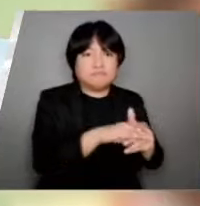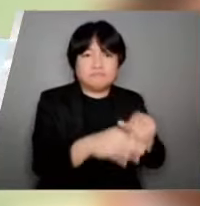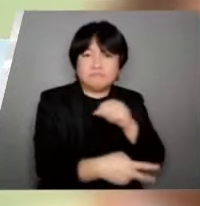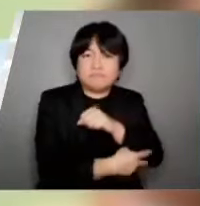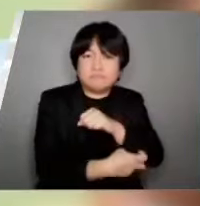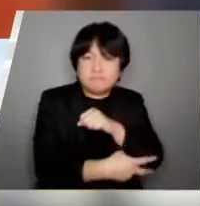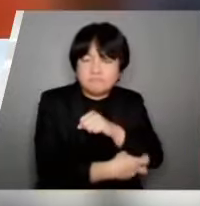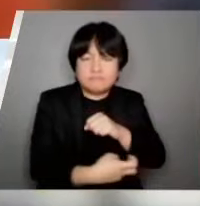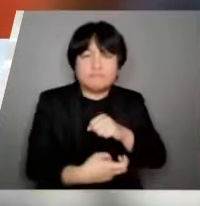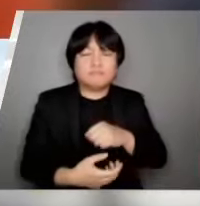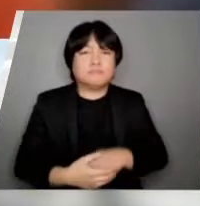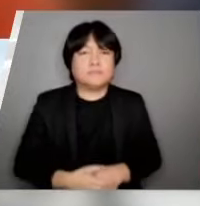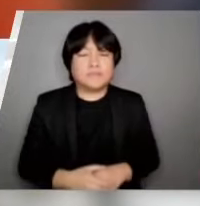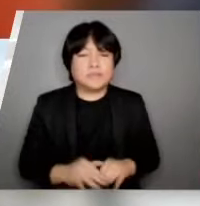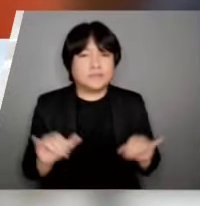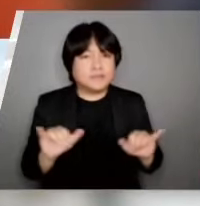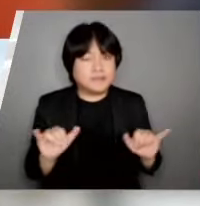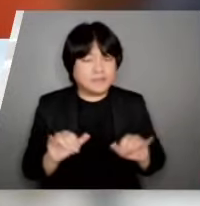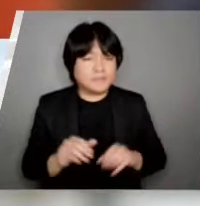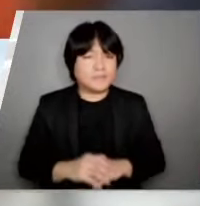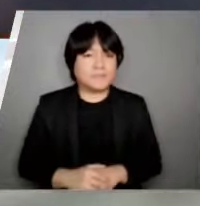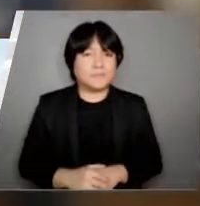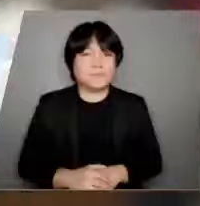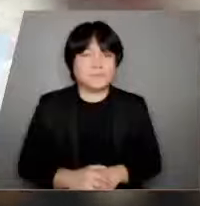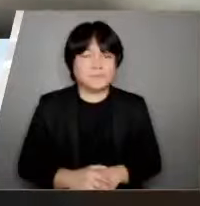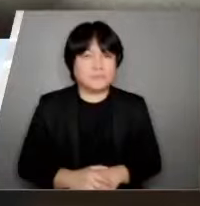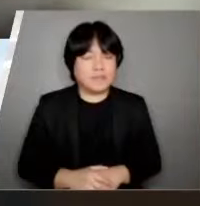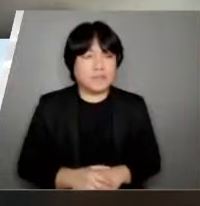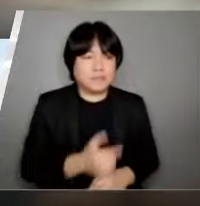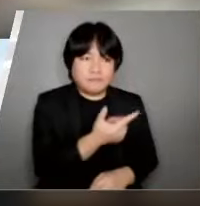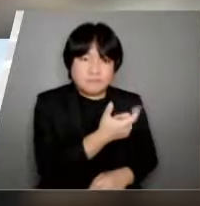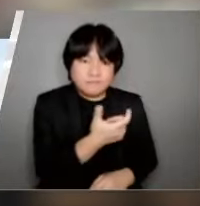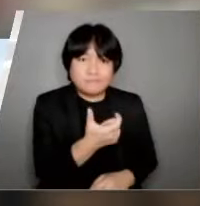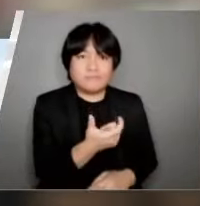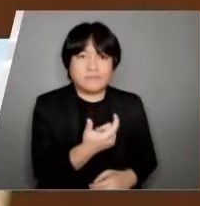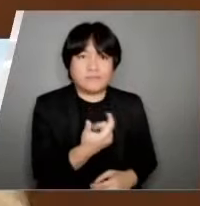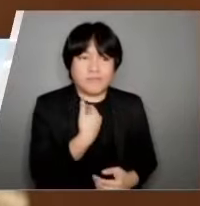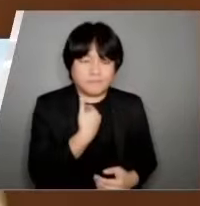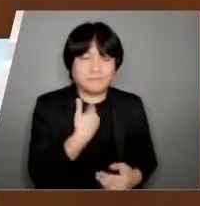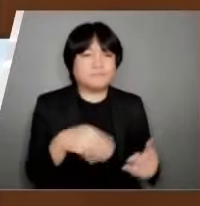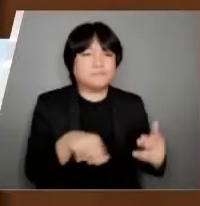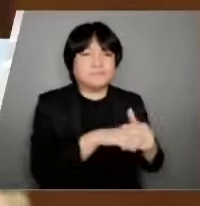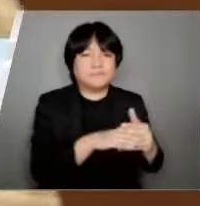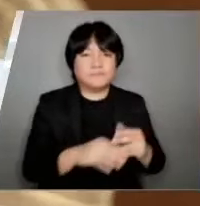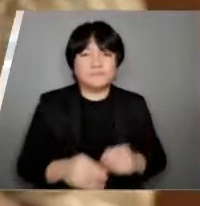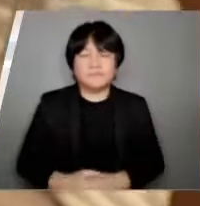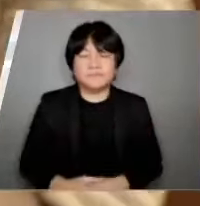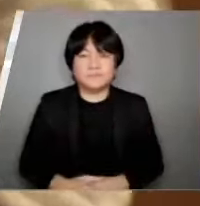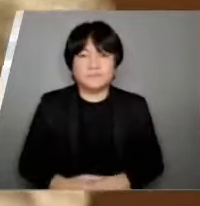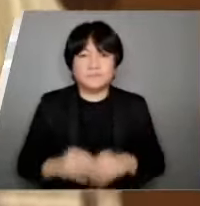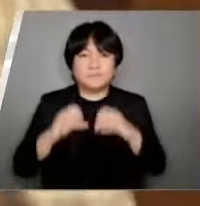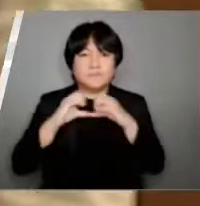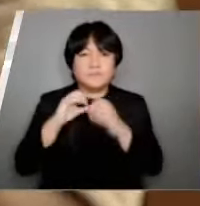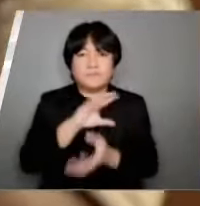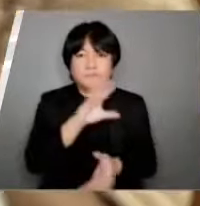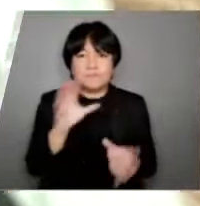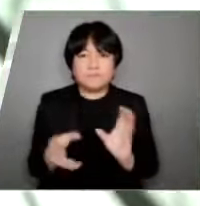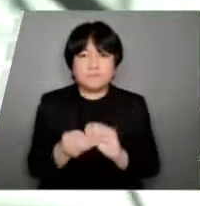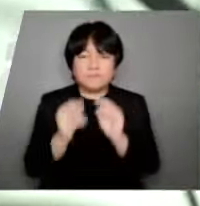at RA 10591 o illegal possession of firearms and explosives. Para sa GMA Integrated